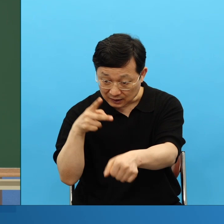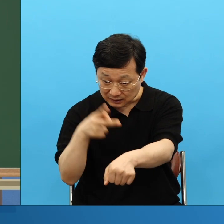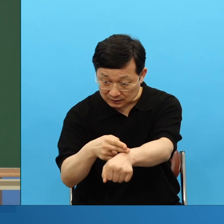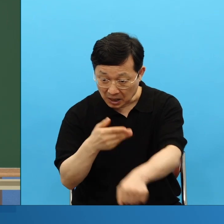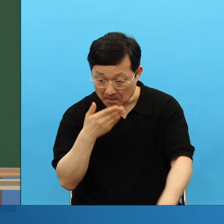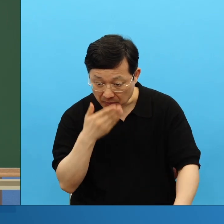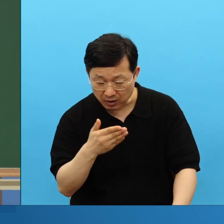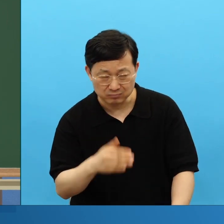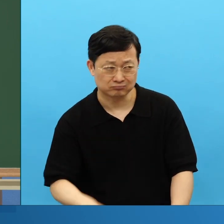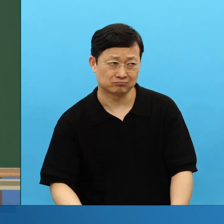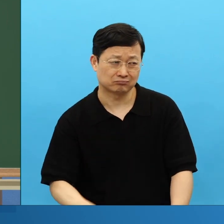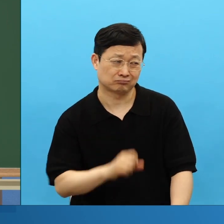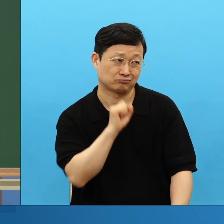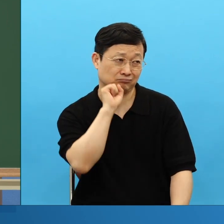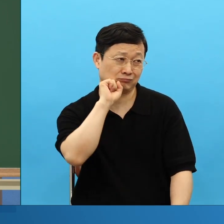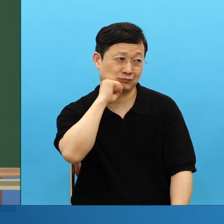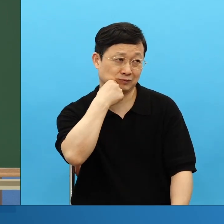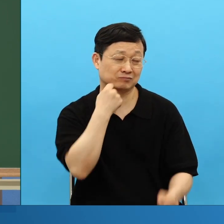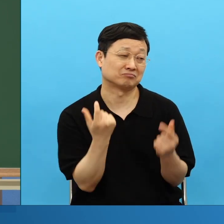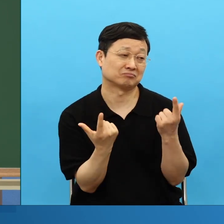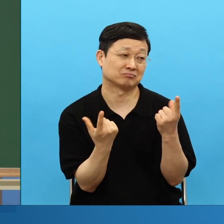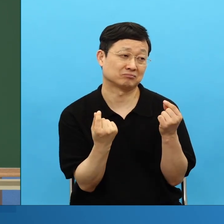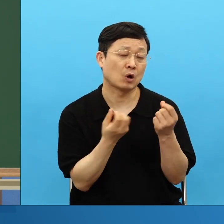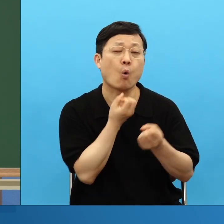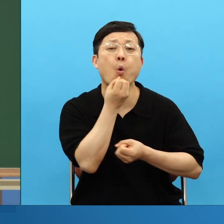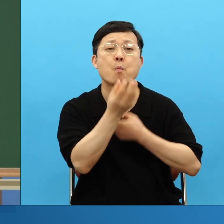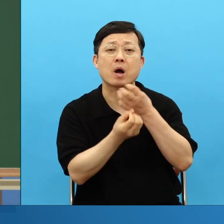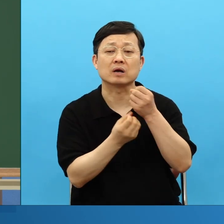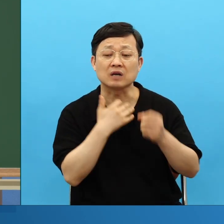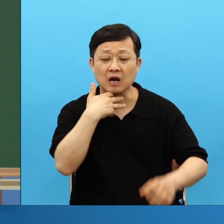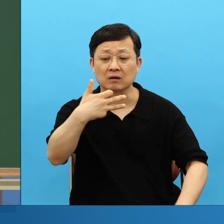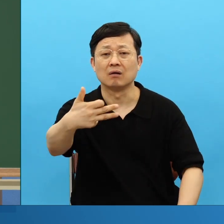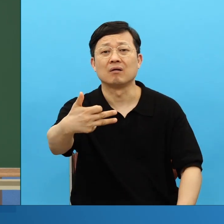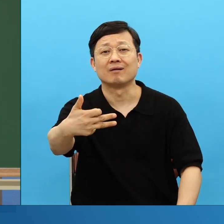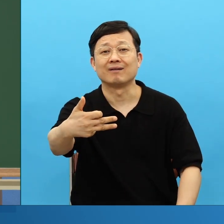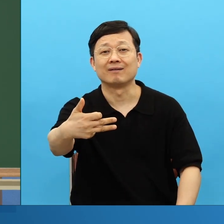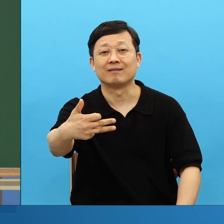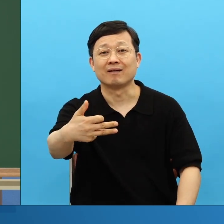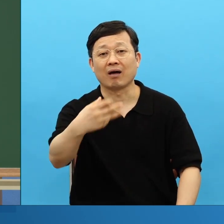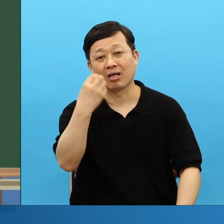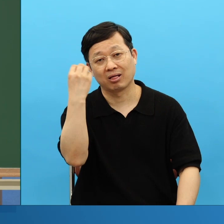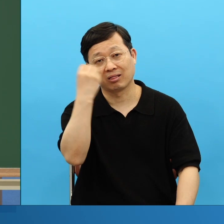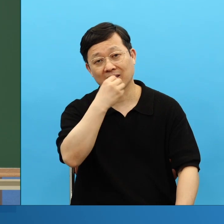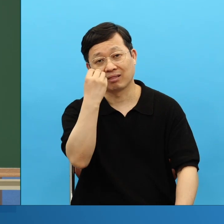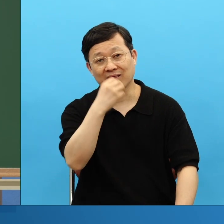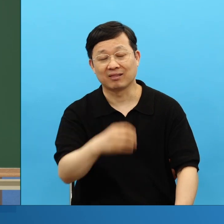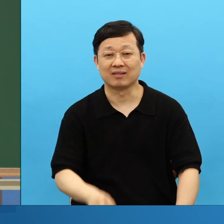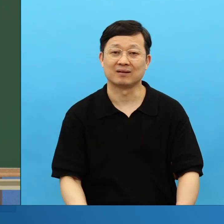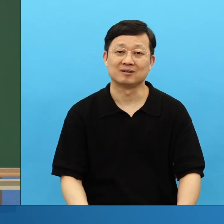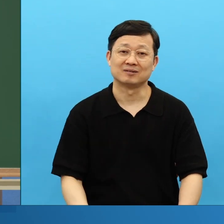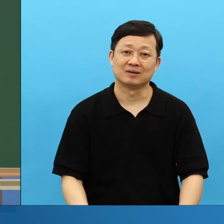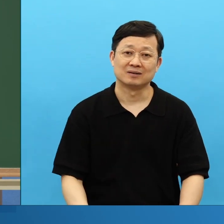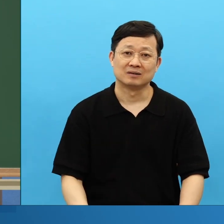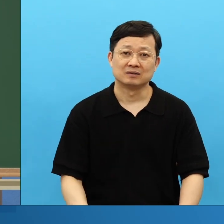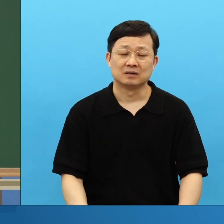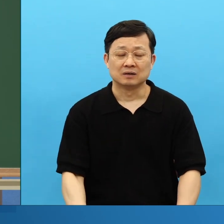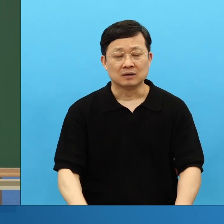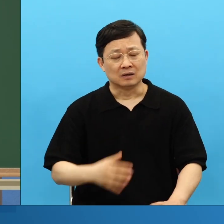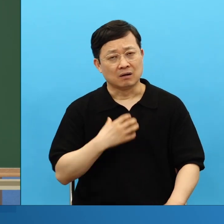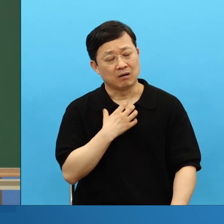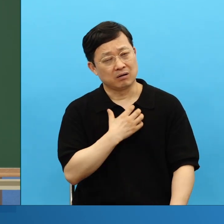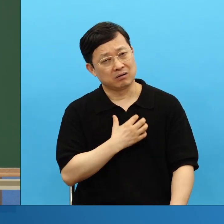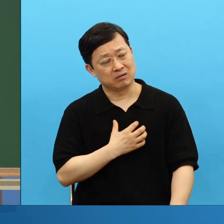못 끊을 것 같아요. 이러는 거예요. 18살. 게 너무 지금 급증하고 있어요.